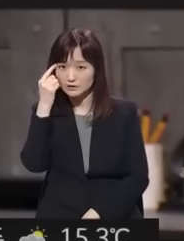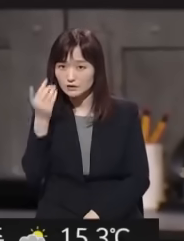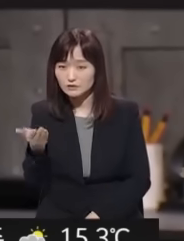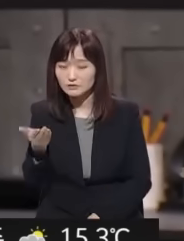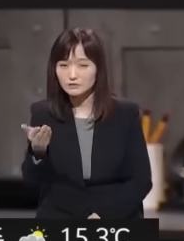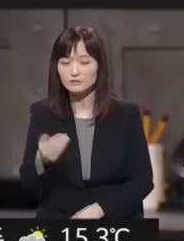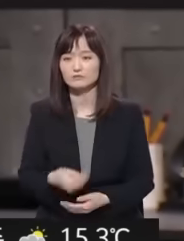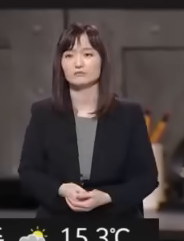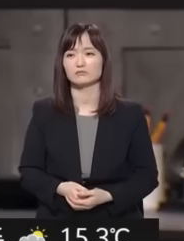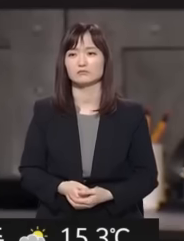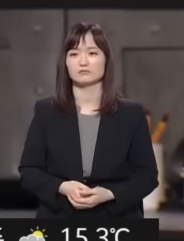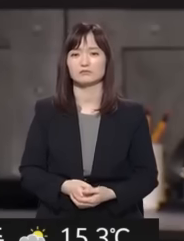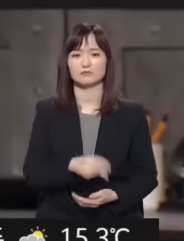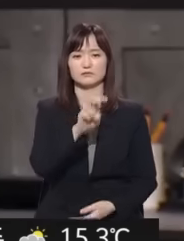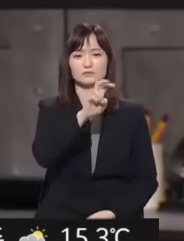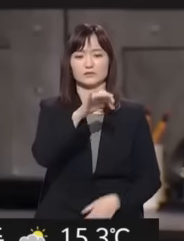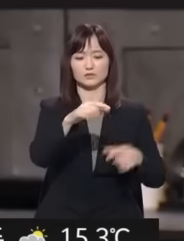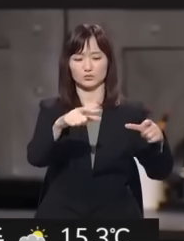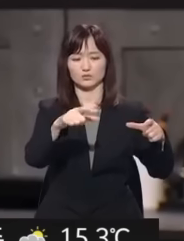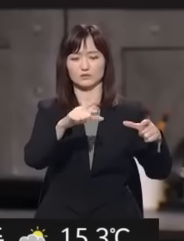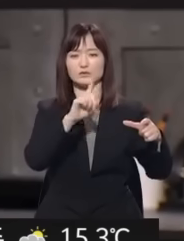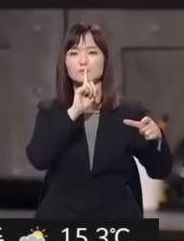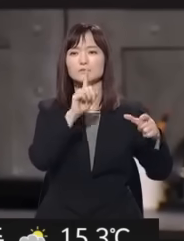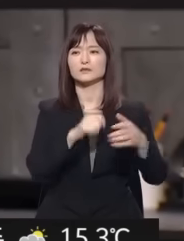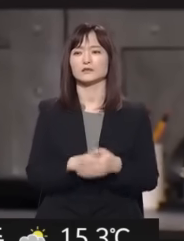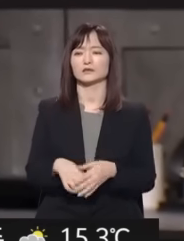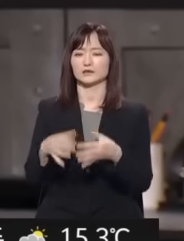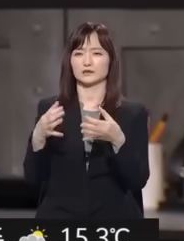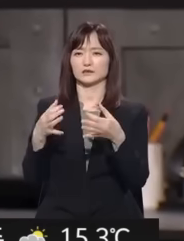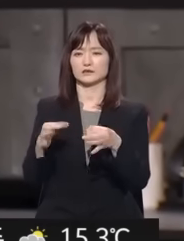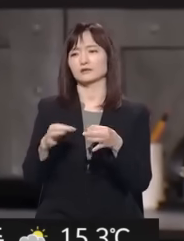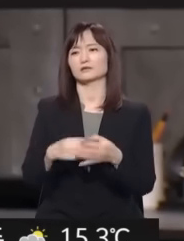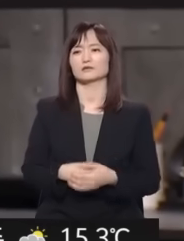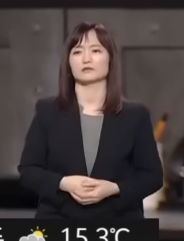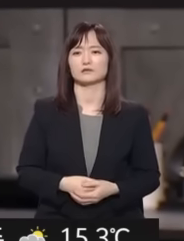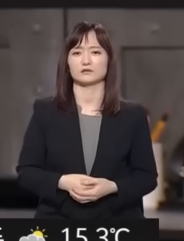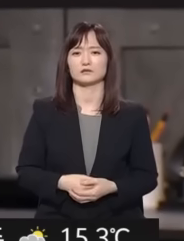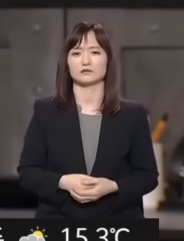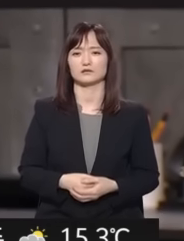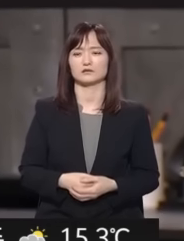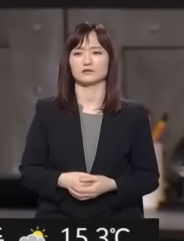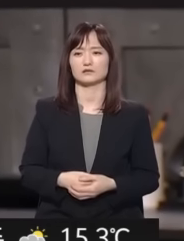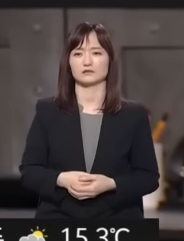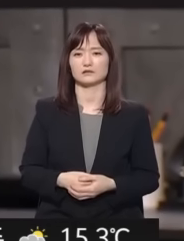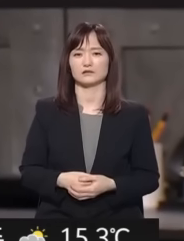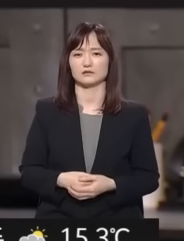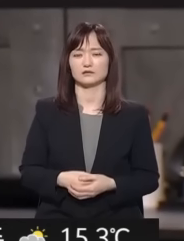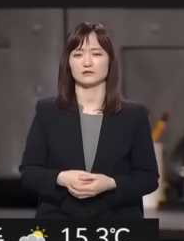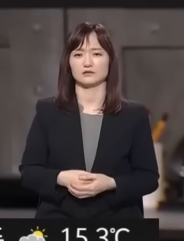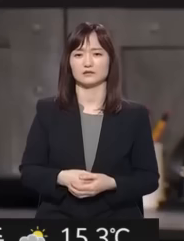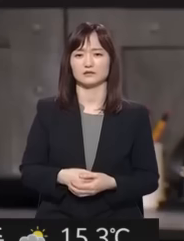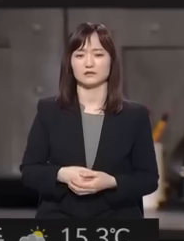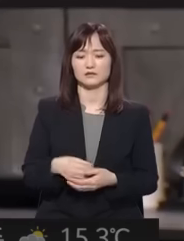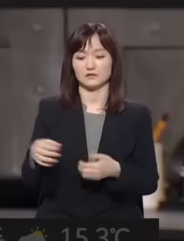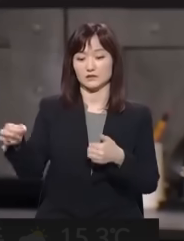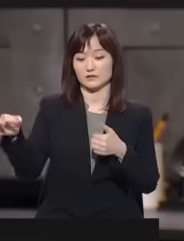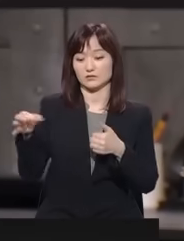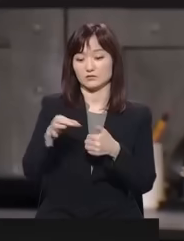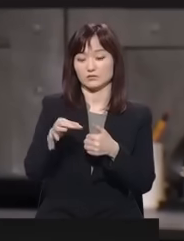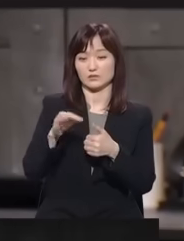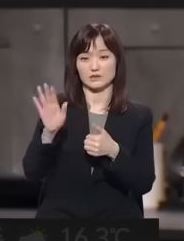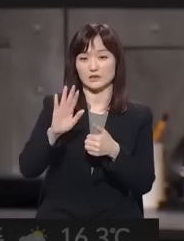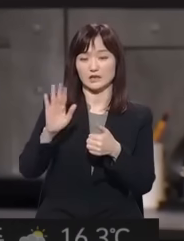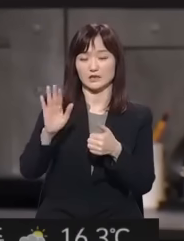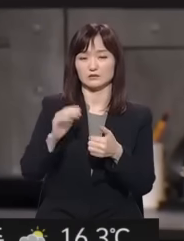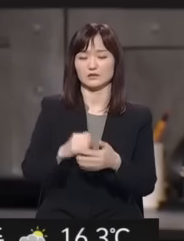그 미추홀에서는 그런 얘기를 합니다 김씨 수급자 사상이 아동방임 등의 신고는 없었다 그러니까 적극적으로 자기의 유동성